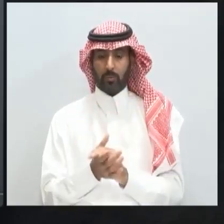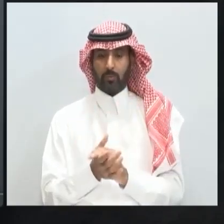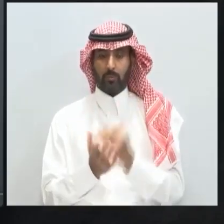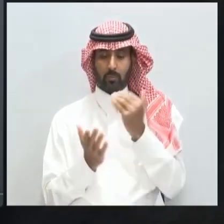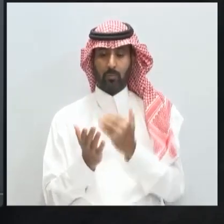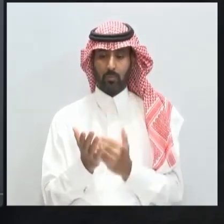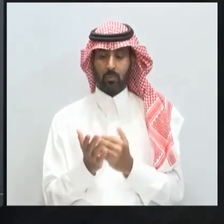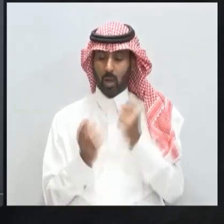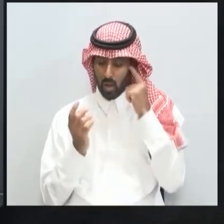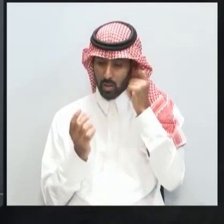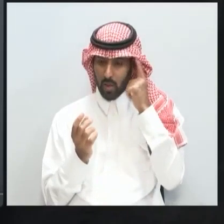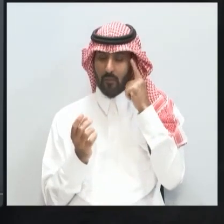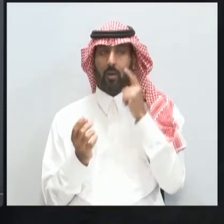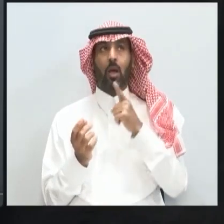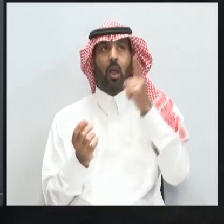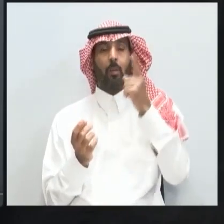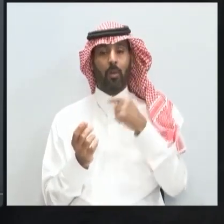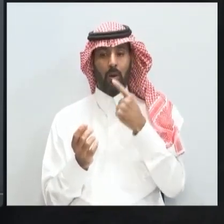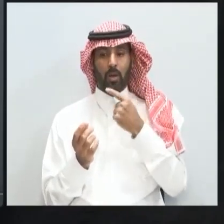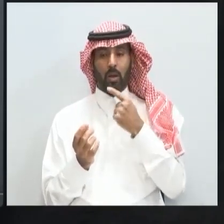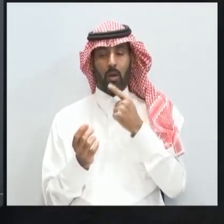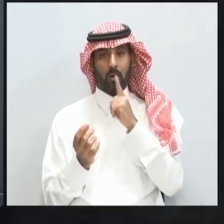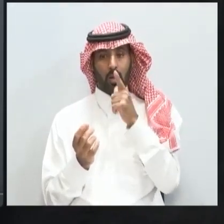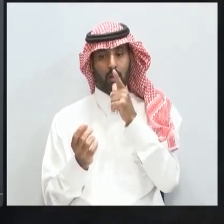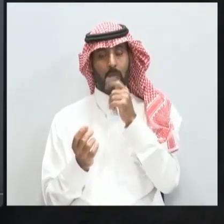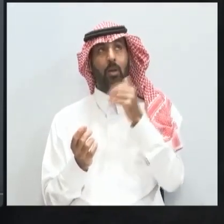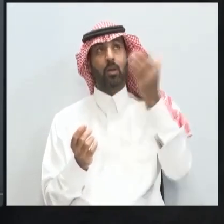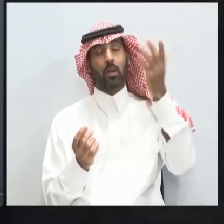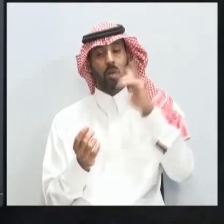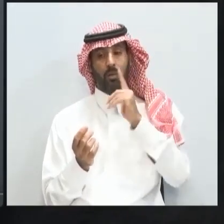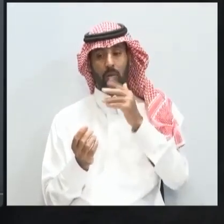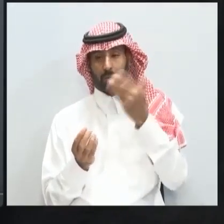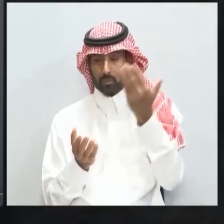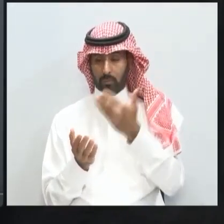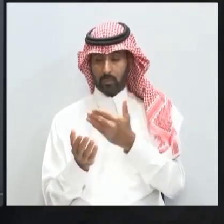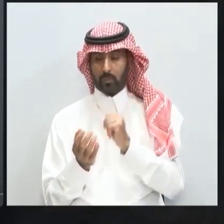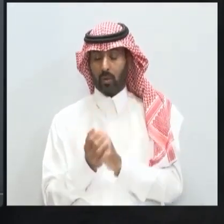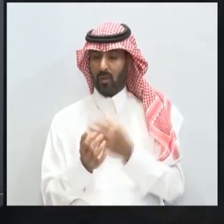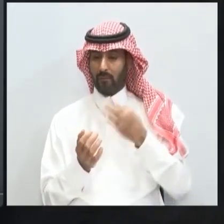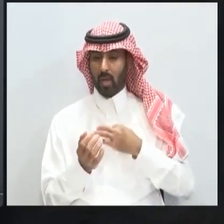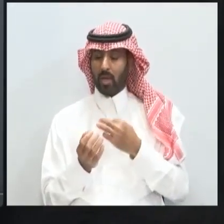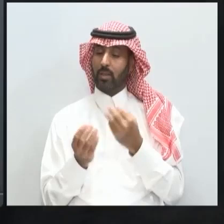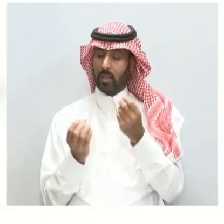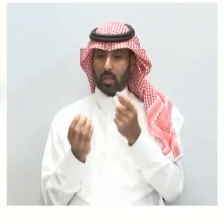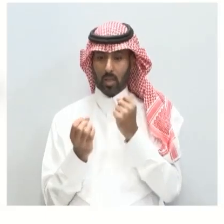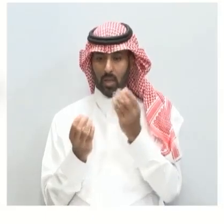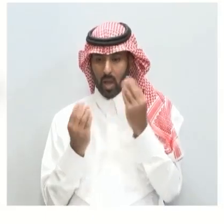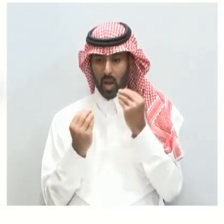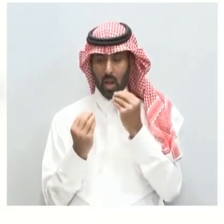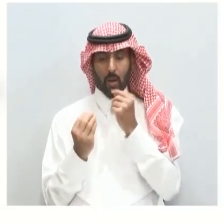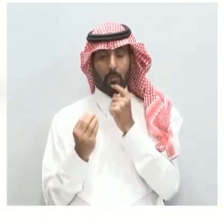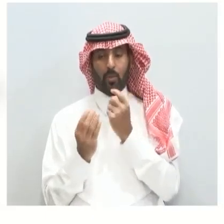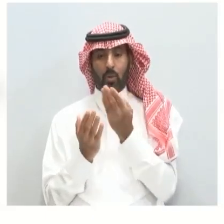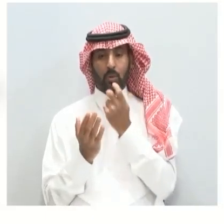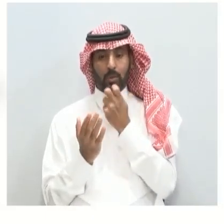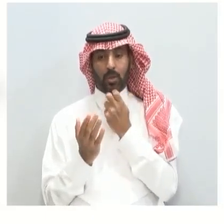فثمرتها كلام الله جل وعلا فهذه من ثمره وفائده تعلم علوم القران